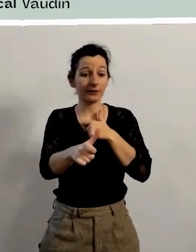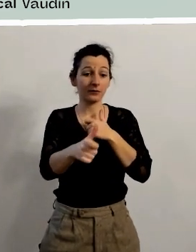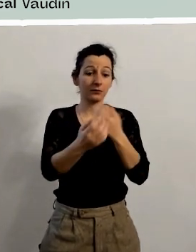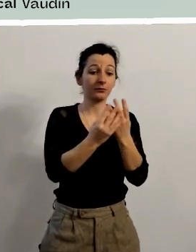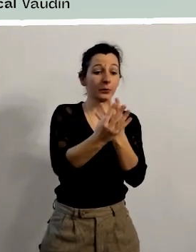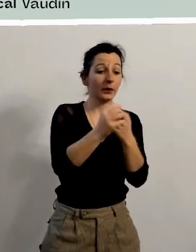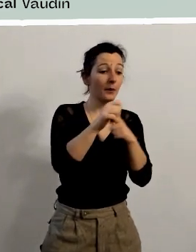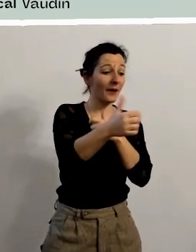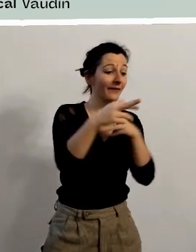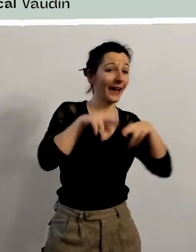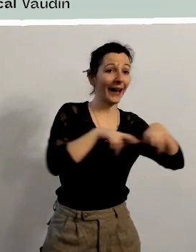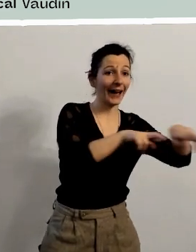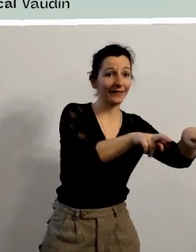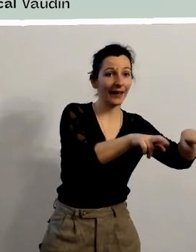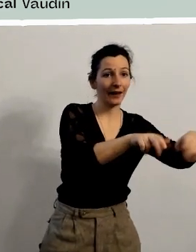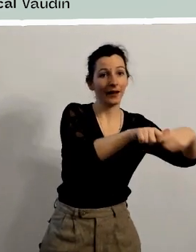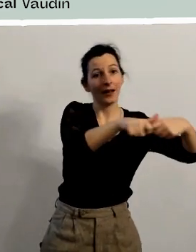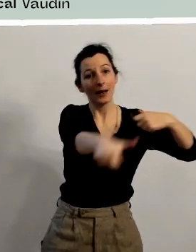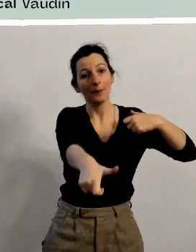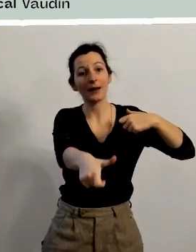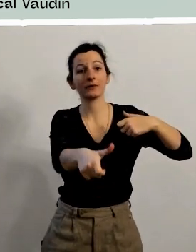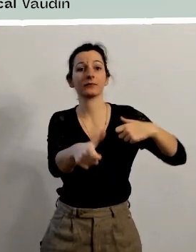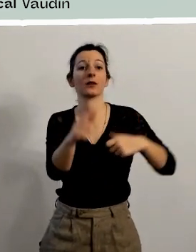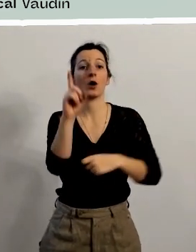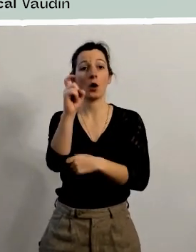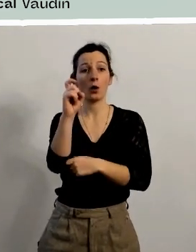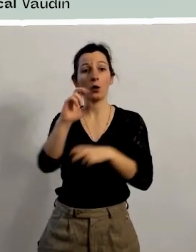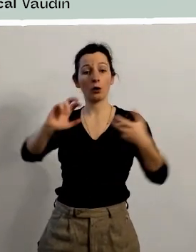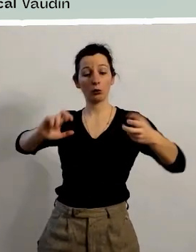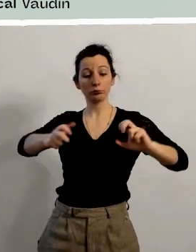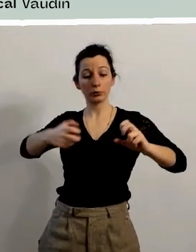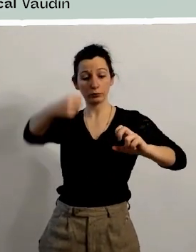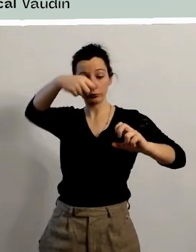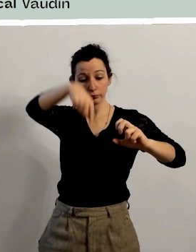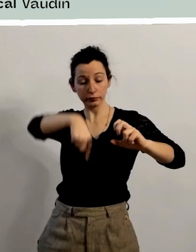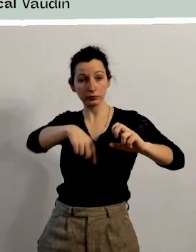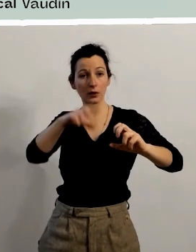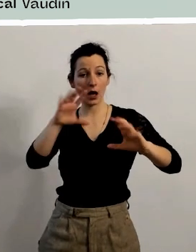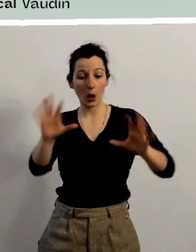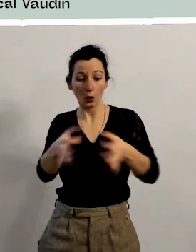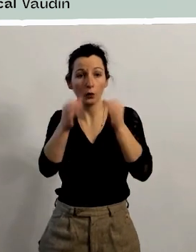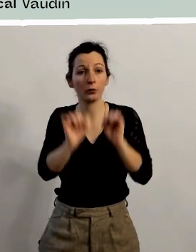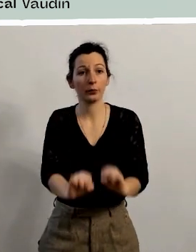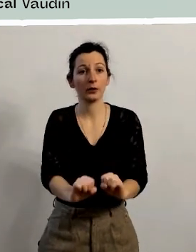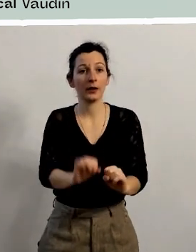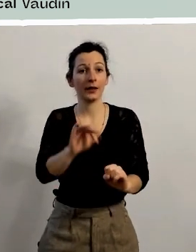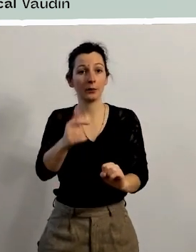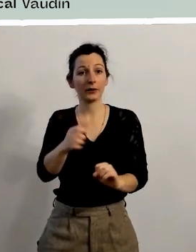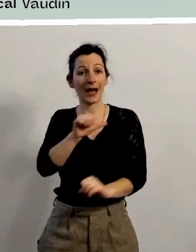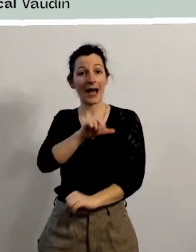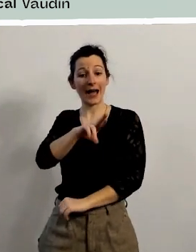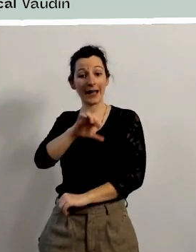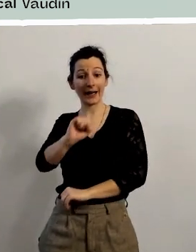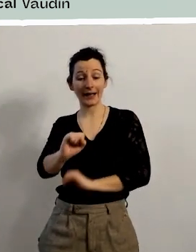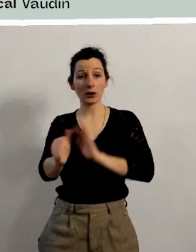et, à terme, dans l'eau du robinet. Donc, il y a une surveillance qui est faite vis-à-vis de ces pesticides. C'est l'ARS